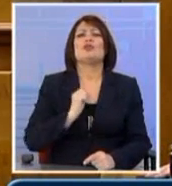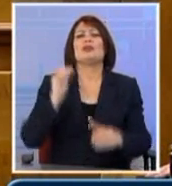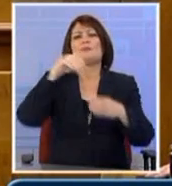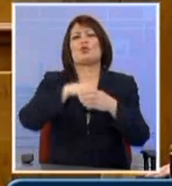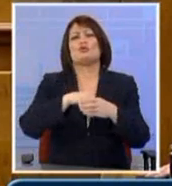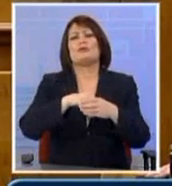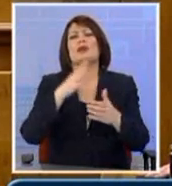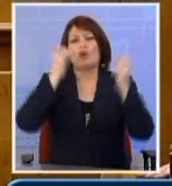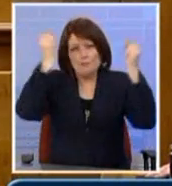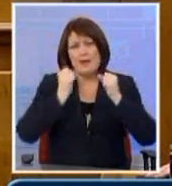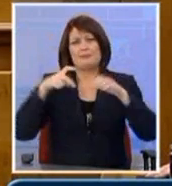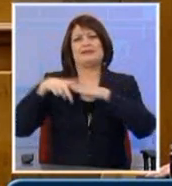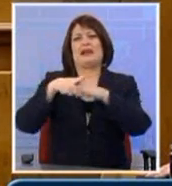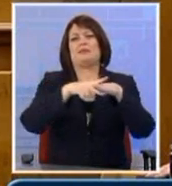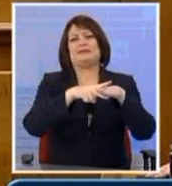γιατί καταστρέψαμε τις τράπεζες.